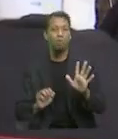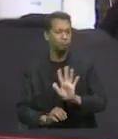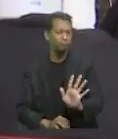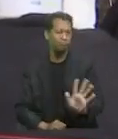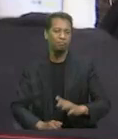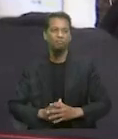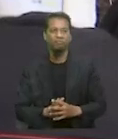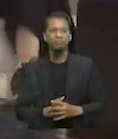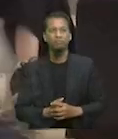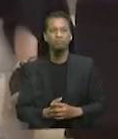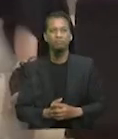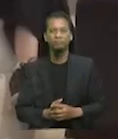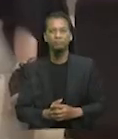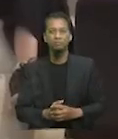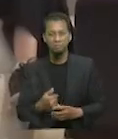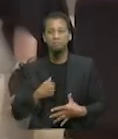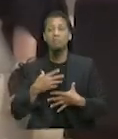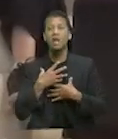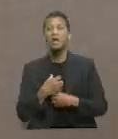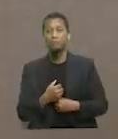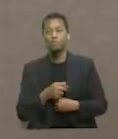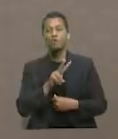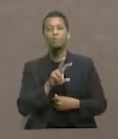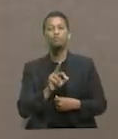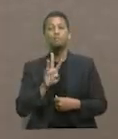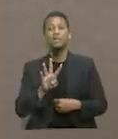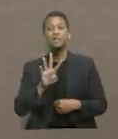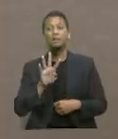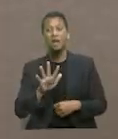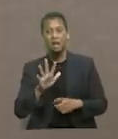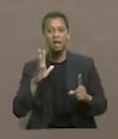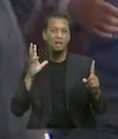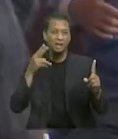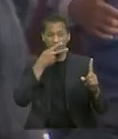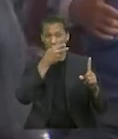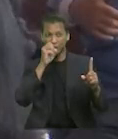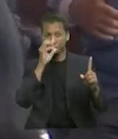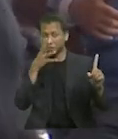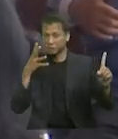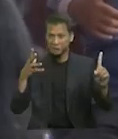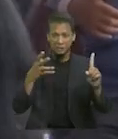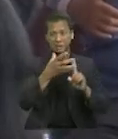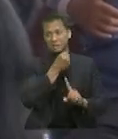2045 diharapkan dapat terwujud jika pemimpin Indonesia ke depan bisa membawa Indonesia yang maju secara ekonomi serta